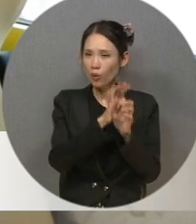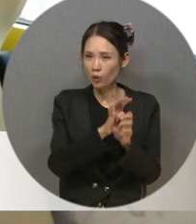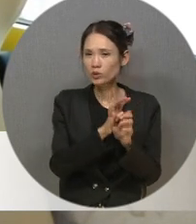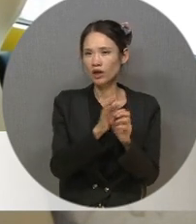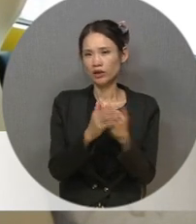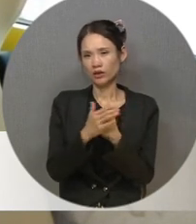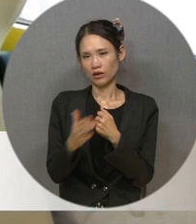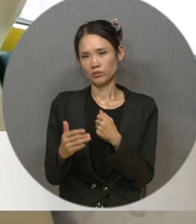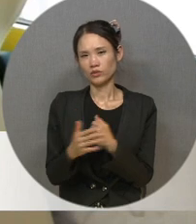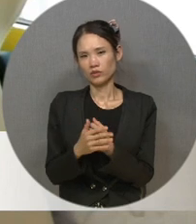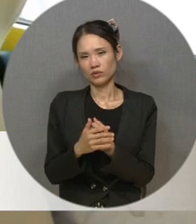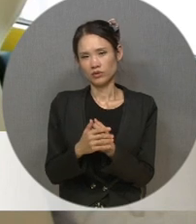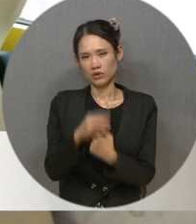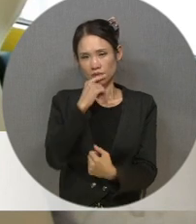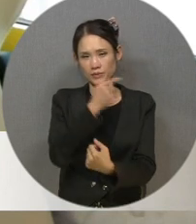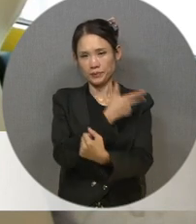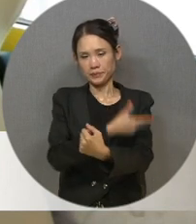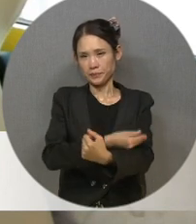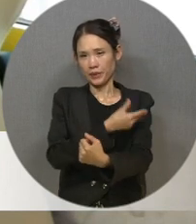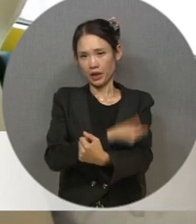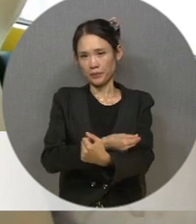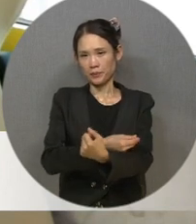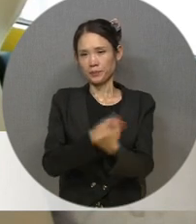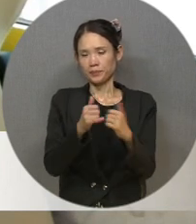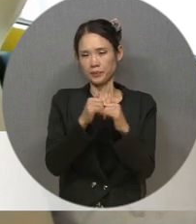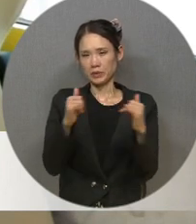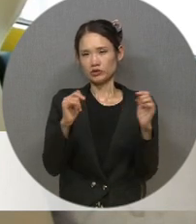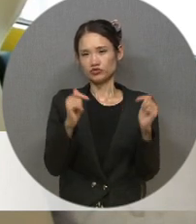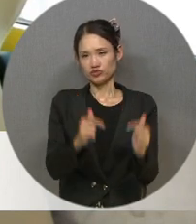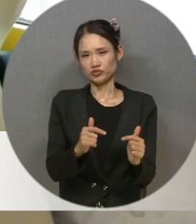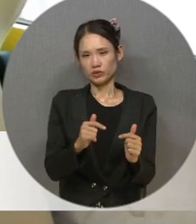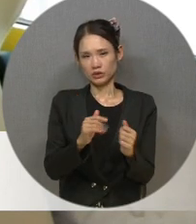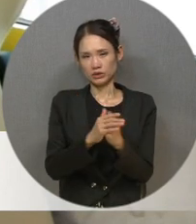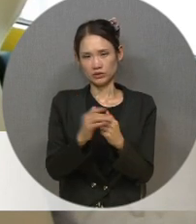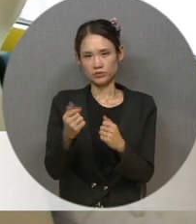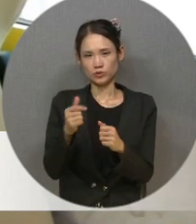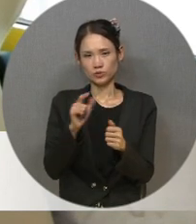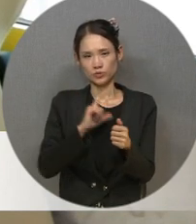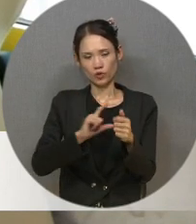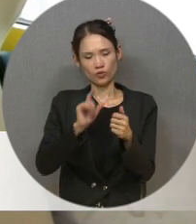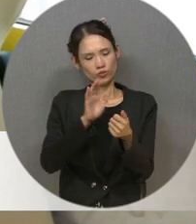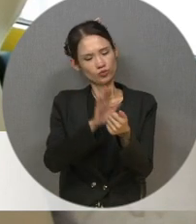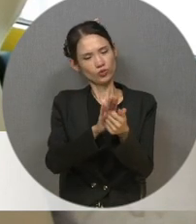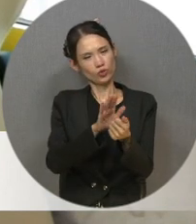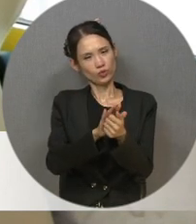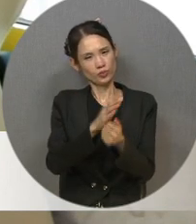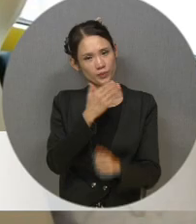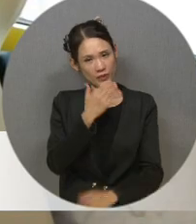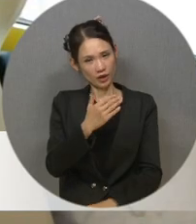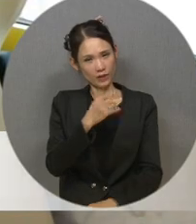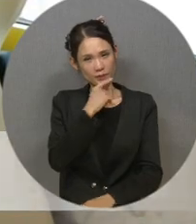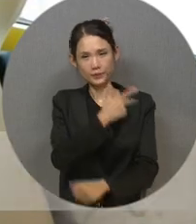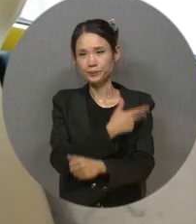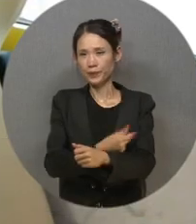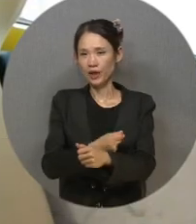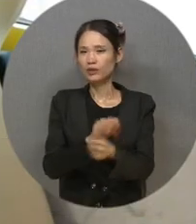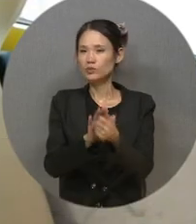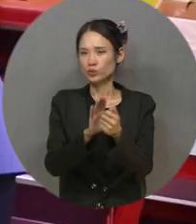인해서 헌혈하신 분들은 좀 적어진 것 같아서 조금이라도 좀 도움이 될까 싶어서 헌혈을 왔습니다.